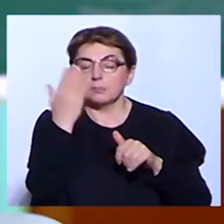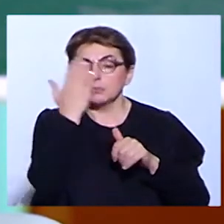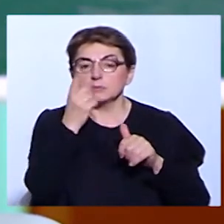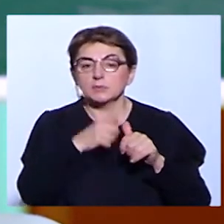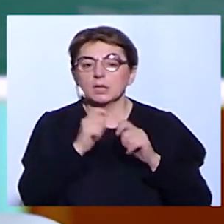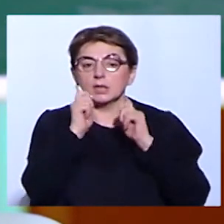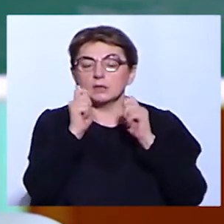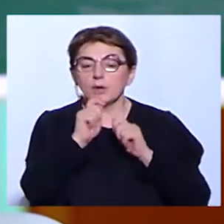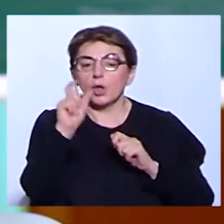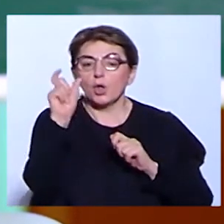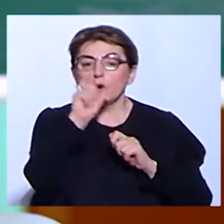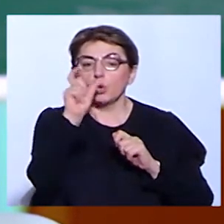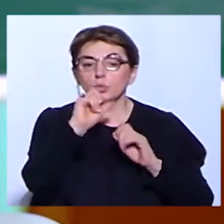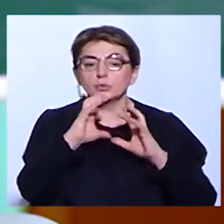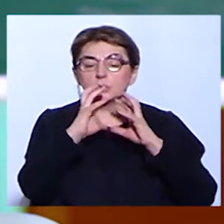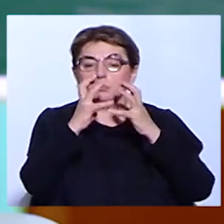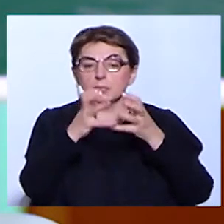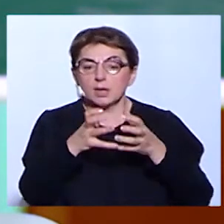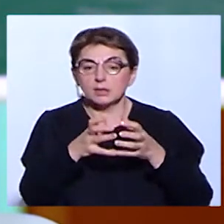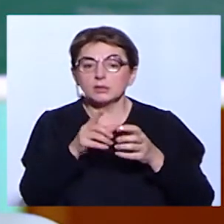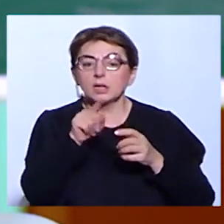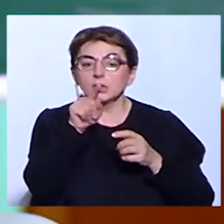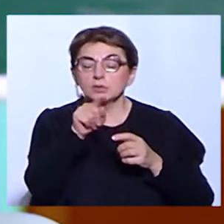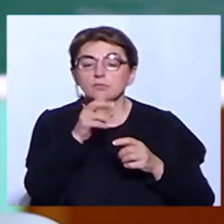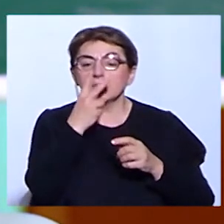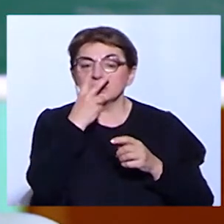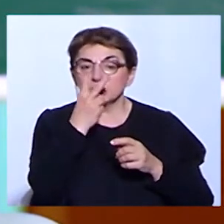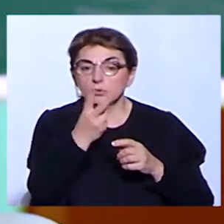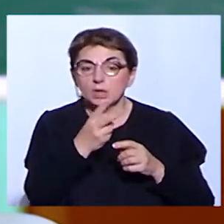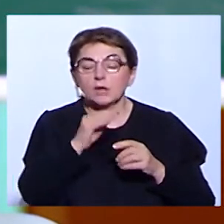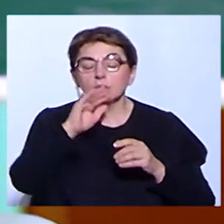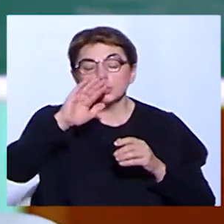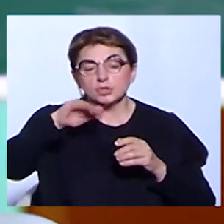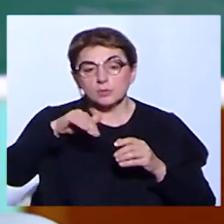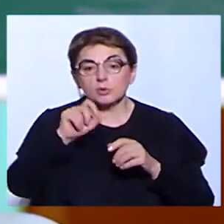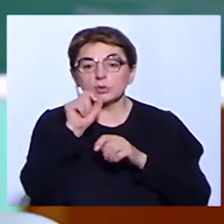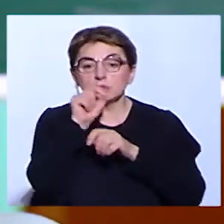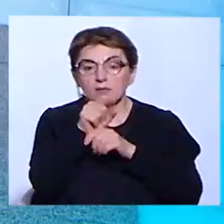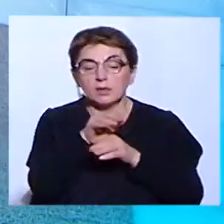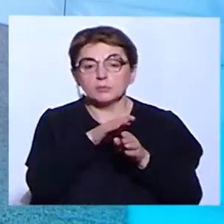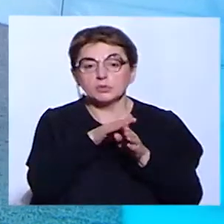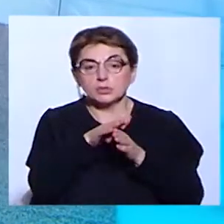პლანეტა. თქვენ ეს ფილმი გამოგადგებათ შემდგომი დავალებების